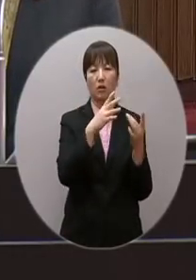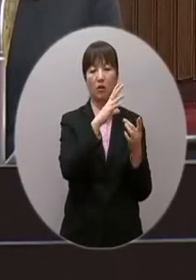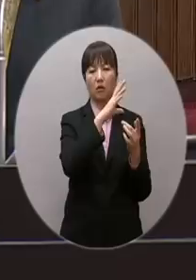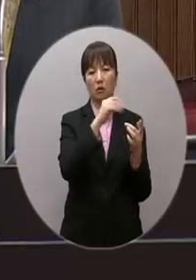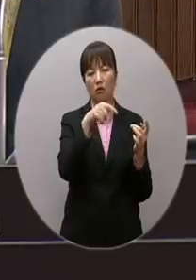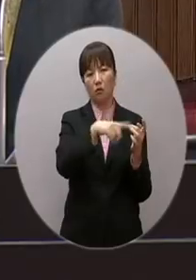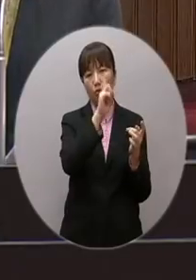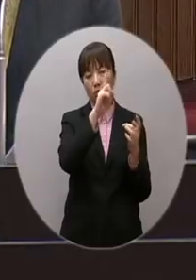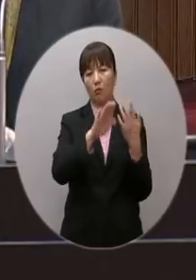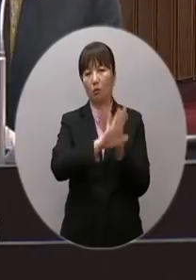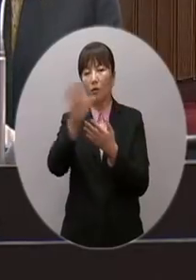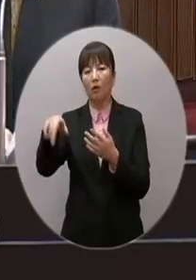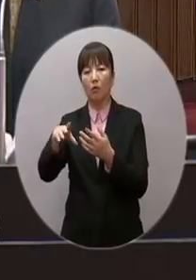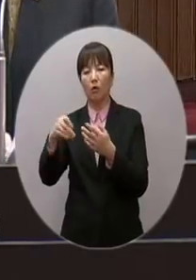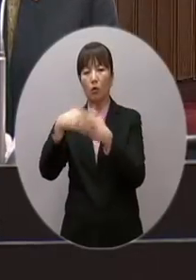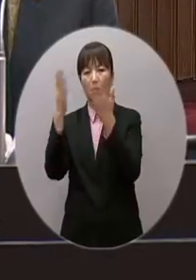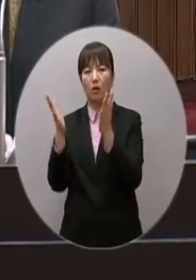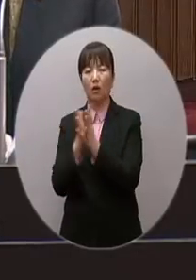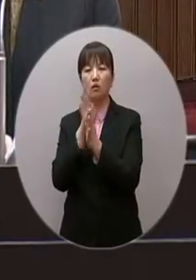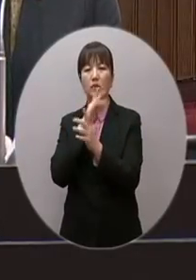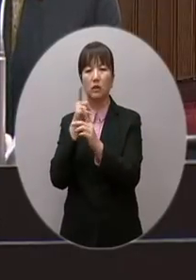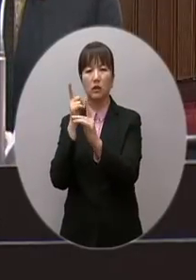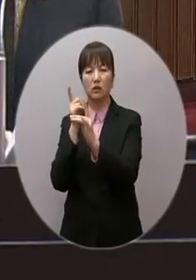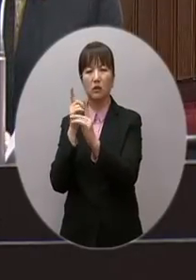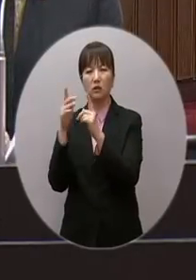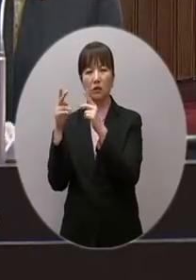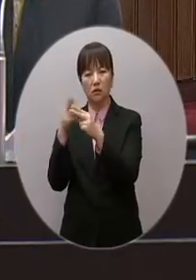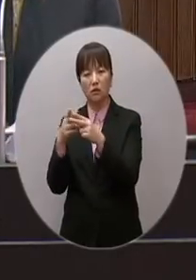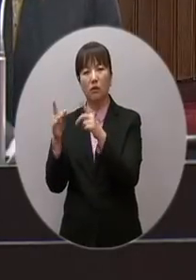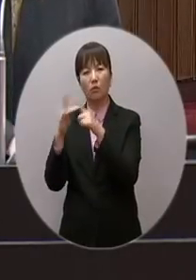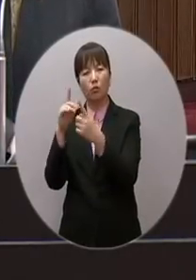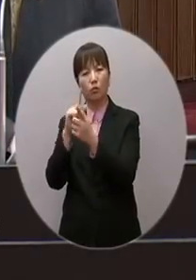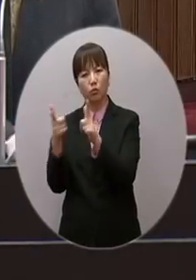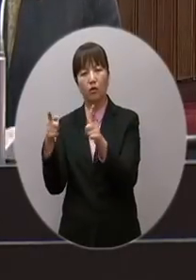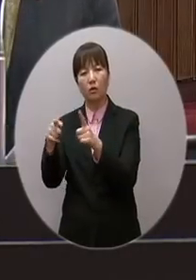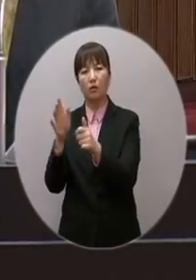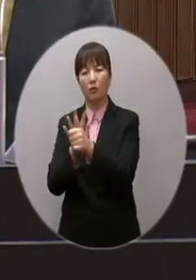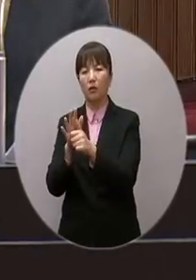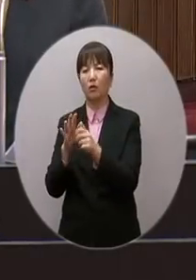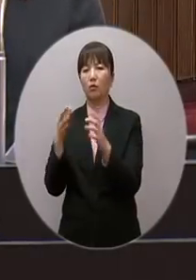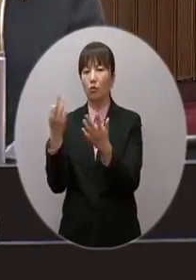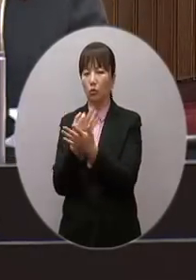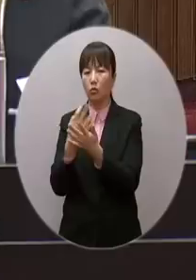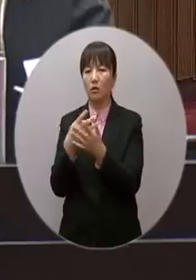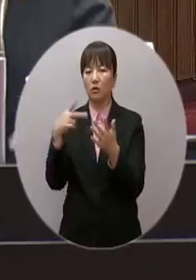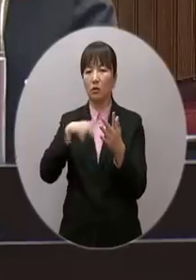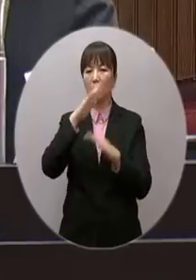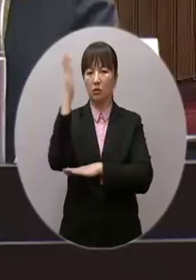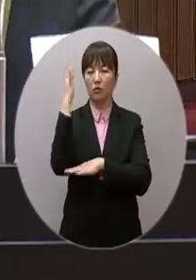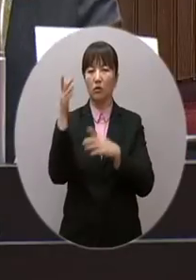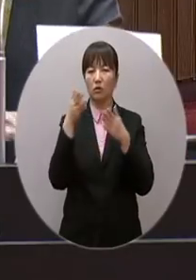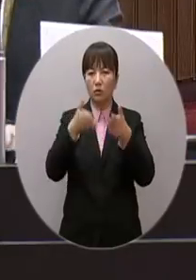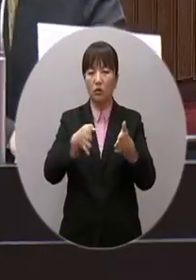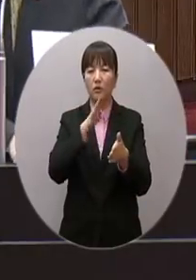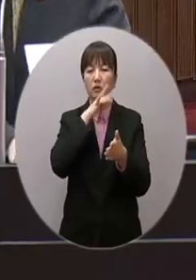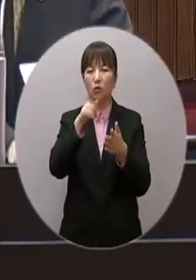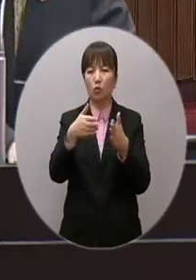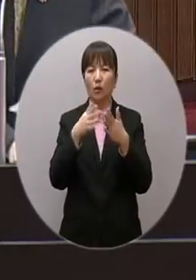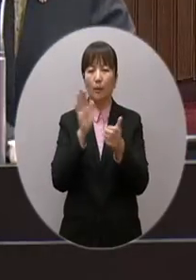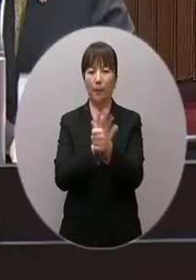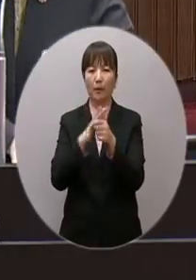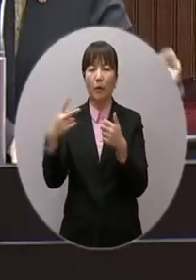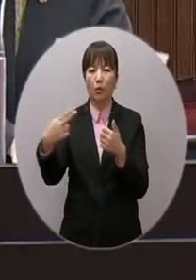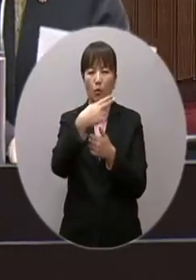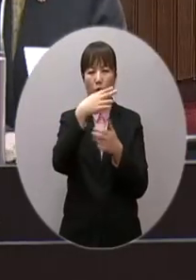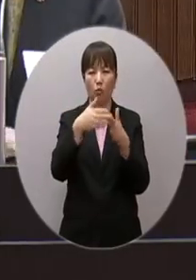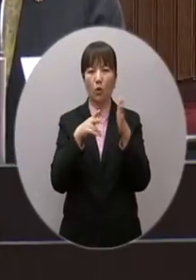景比较多。好，不是说宗教背景不好，但是我们的国家应该在毒瘾、药瘾、酒瘾的部分要有